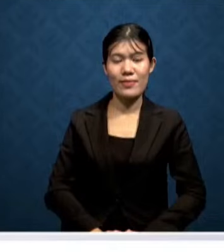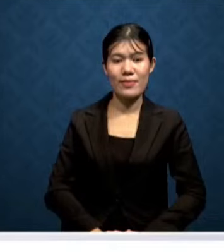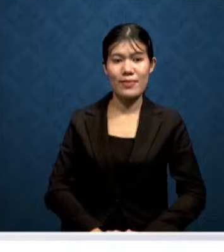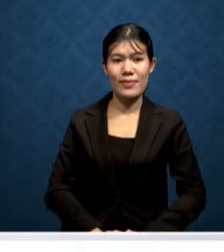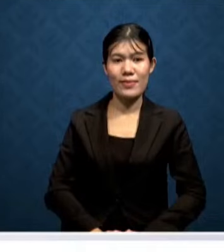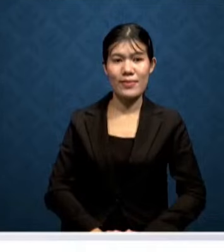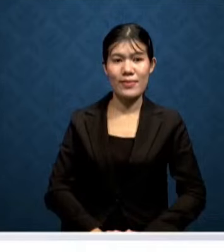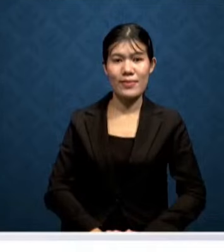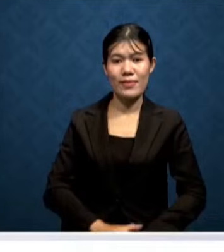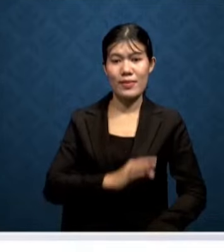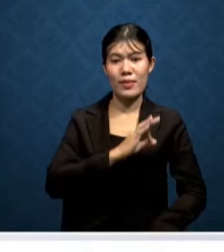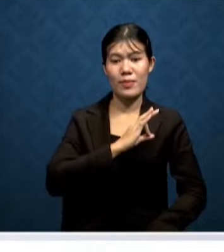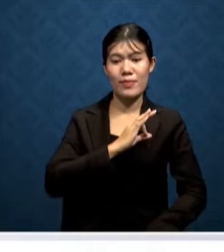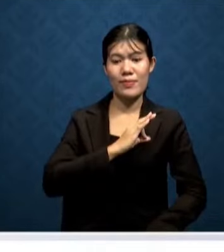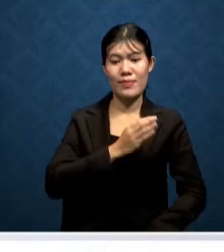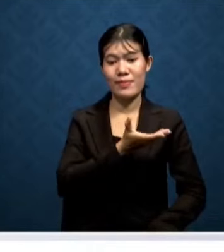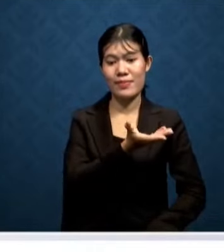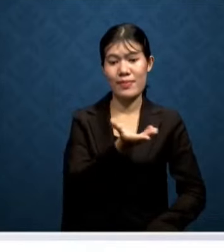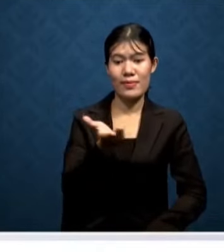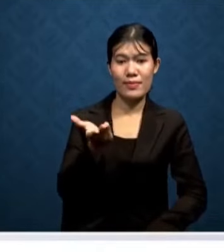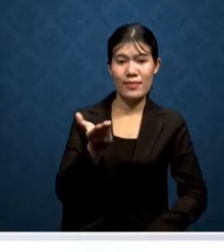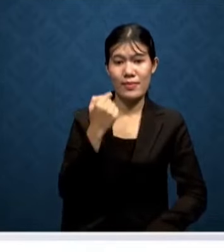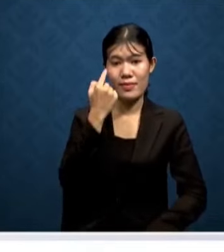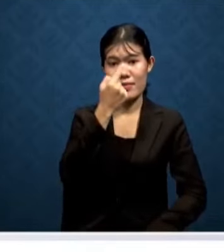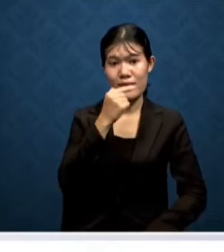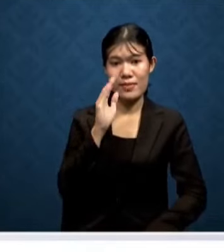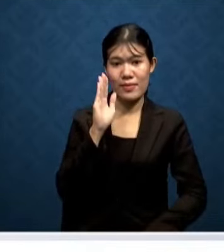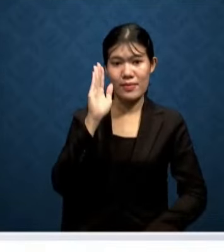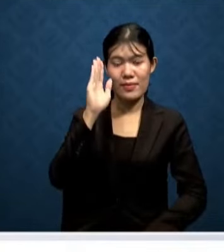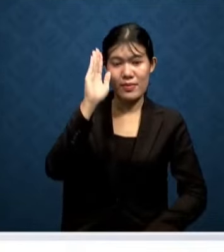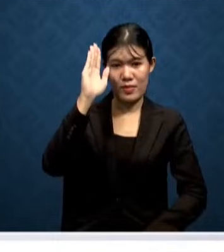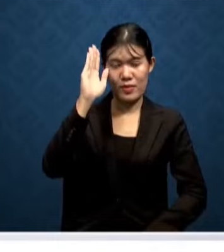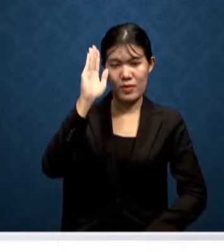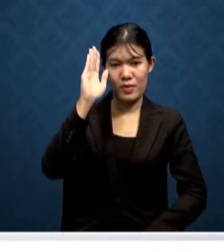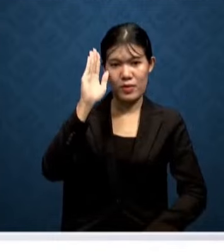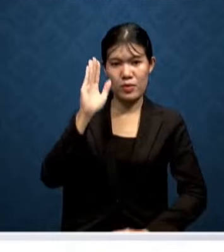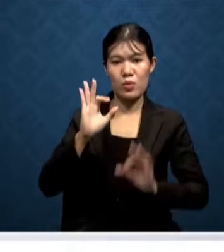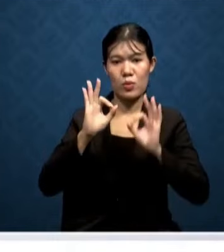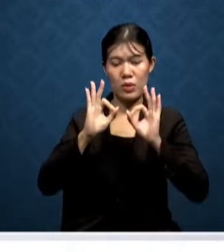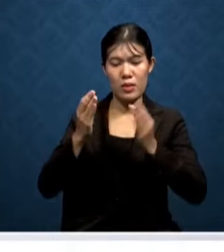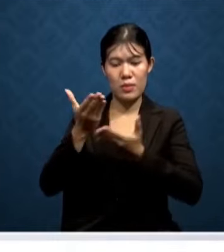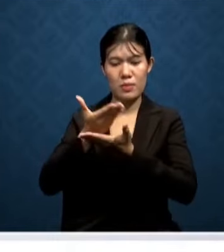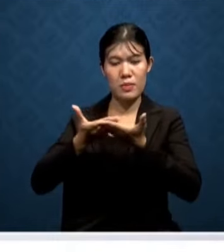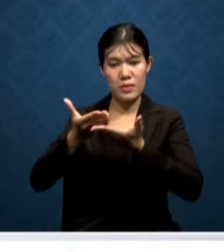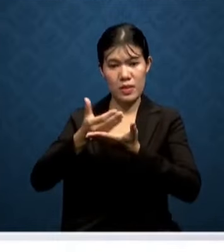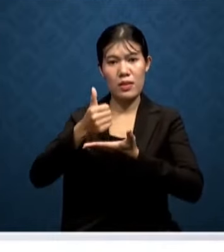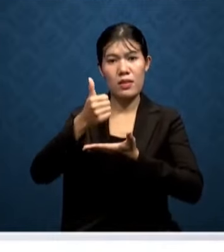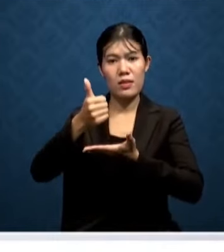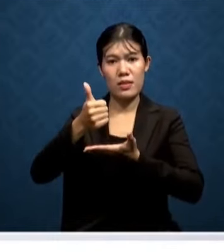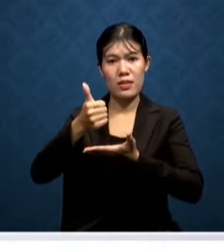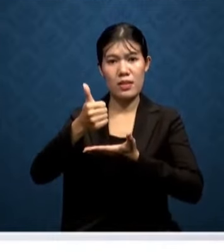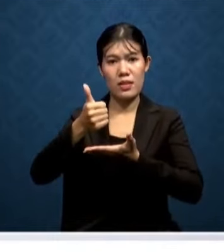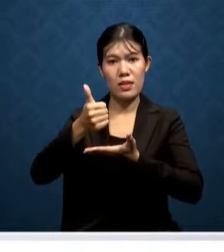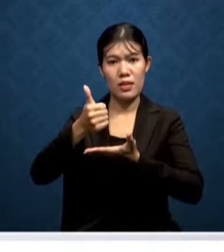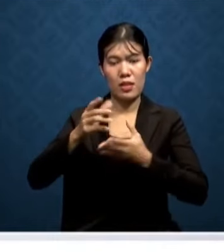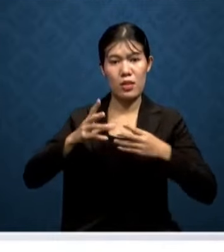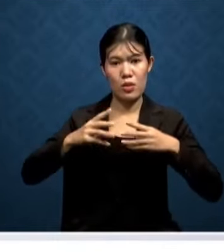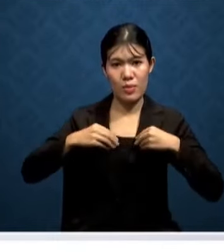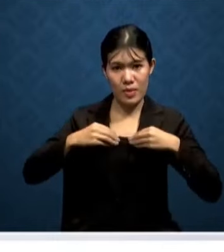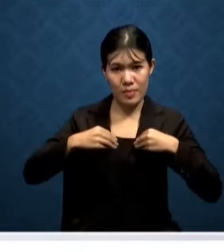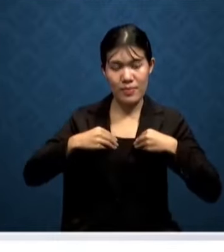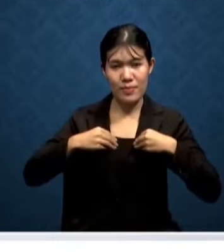ครับสมาชิกท่านใดเห็นชอบให้พิจารณายัตติตามที่อาจารย์นันทนาเสนอด้วยวาจ